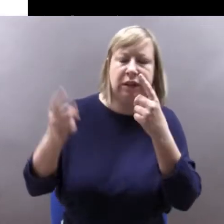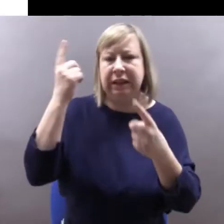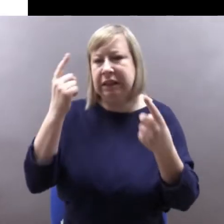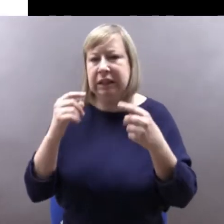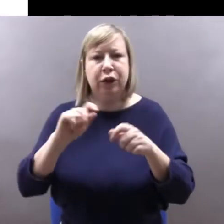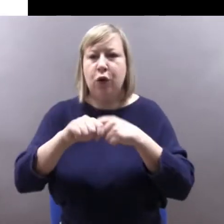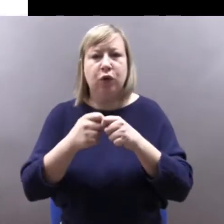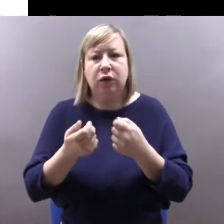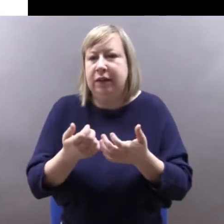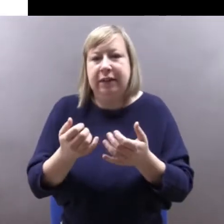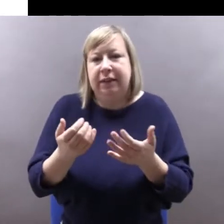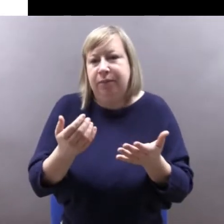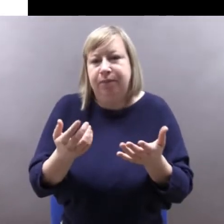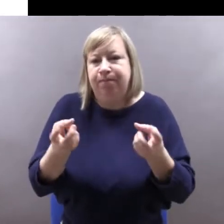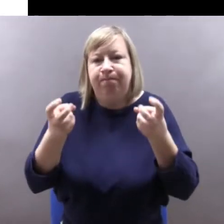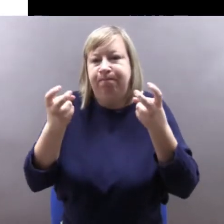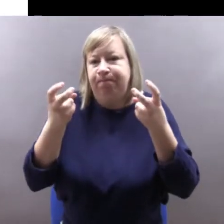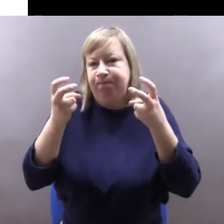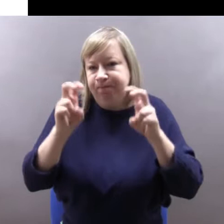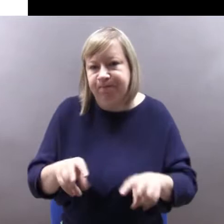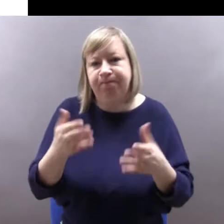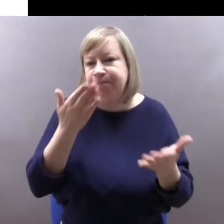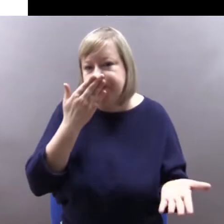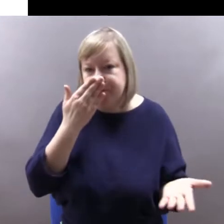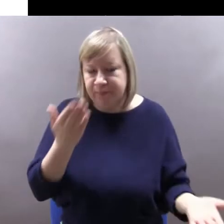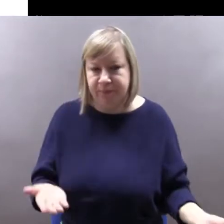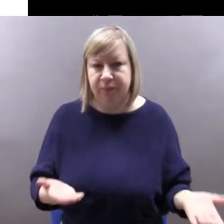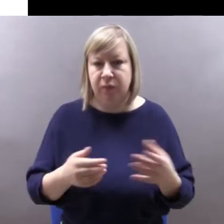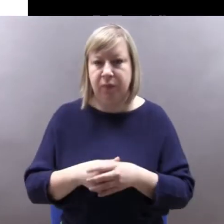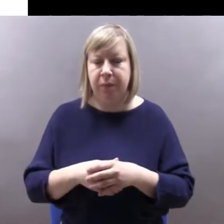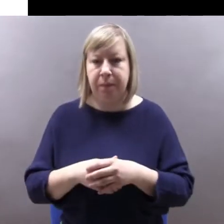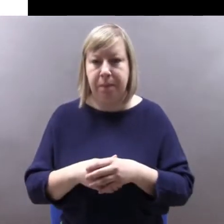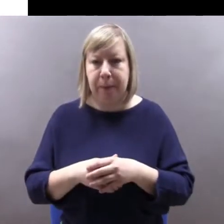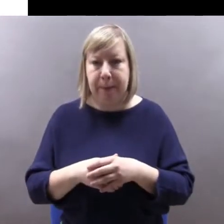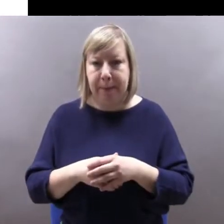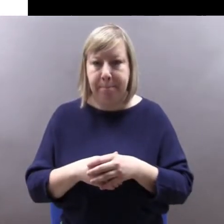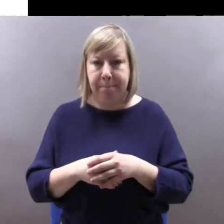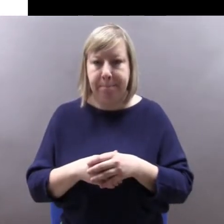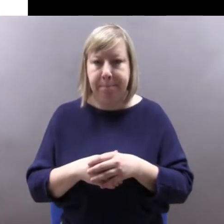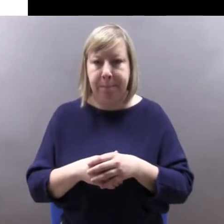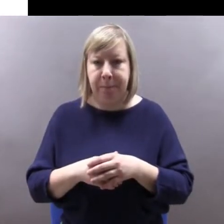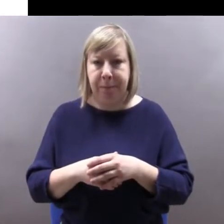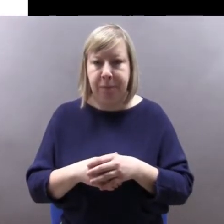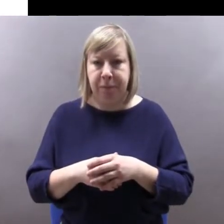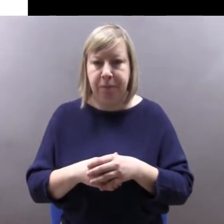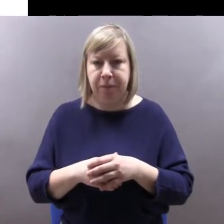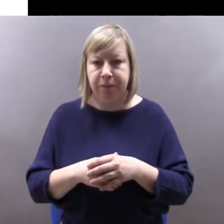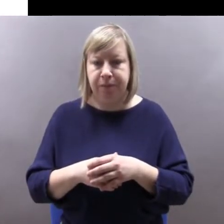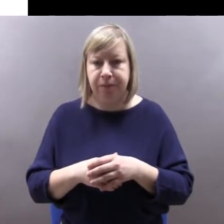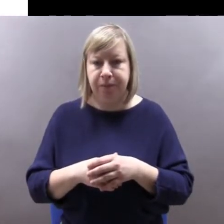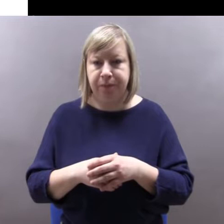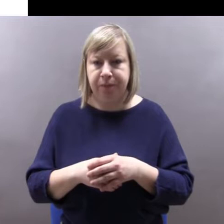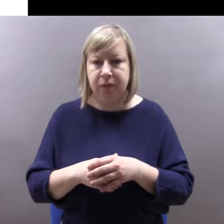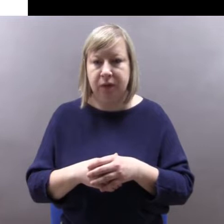Chodziło nam o to, żeby to było takie rozwiązanie, które moglibyśmy zastosować, na które zgodzi się nam konserwator